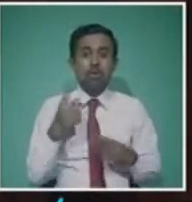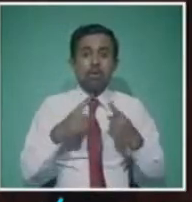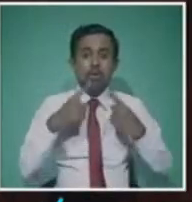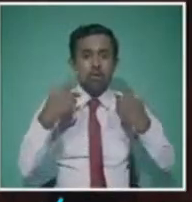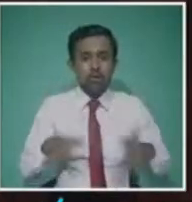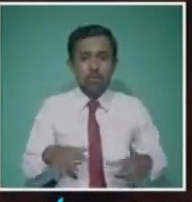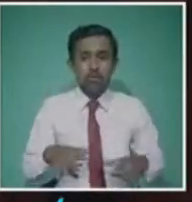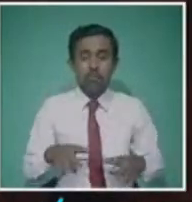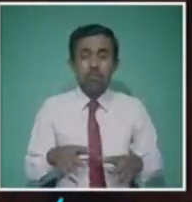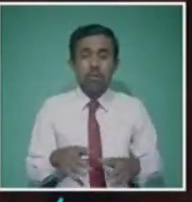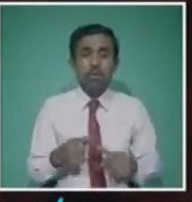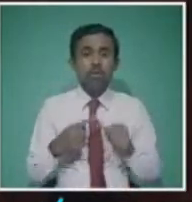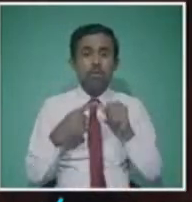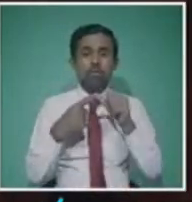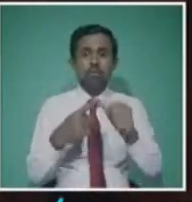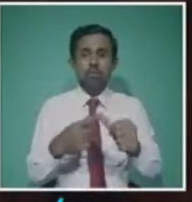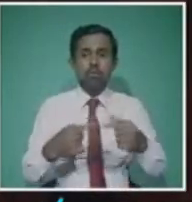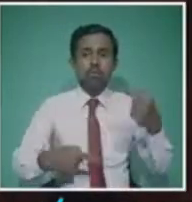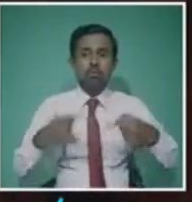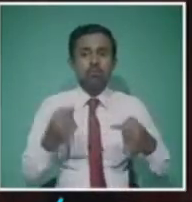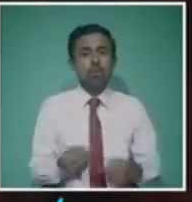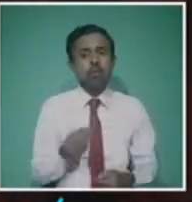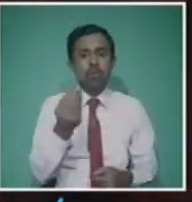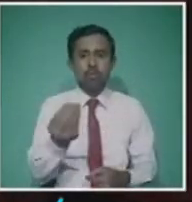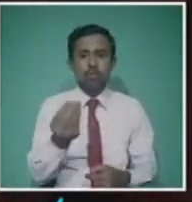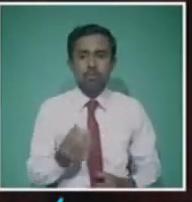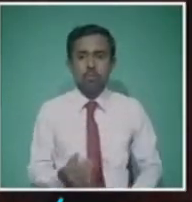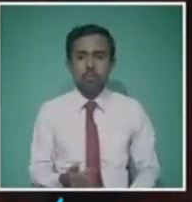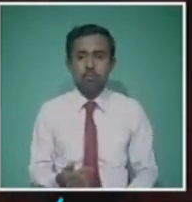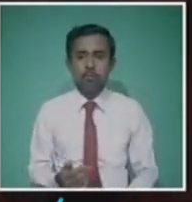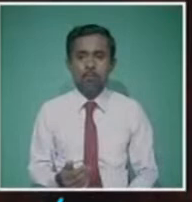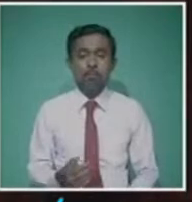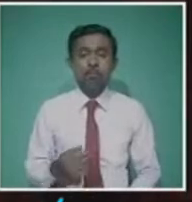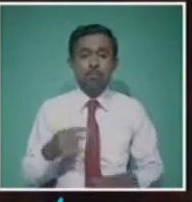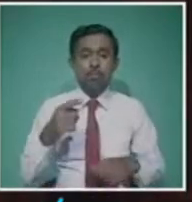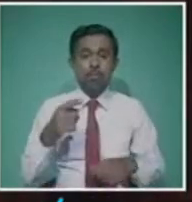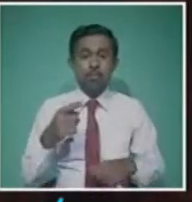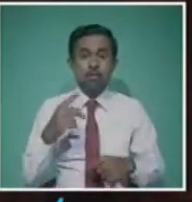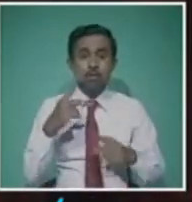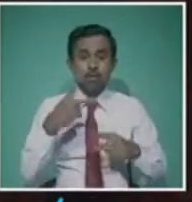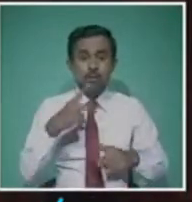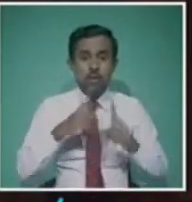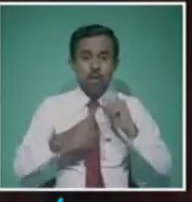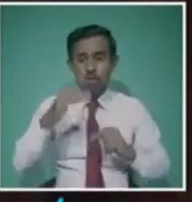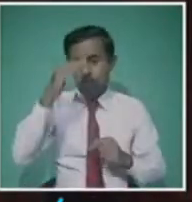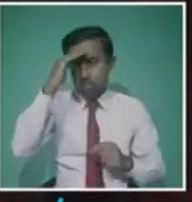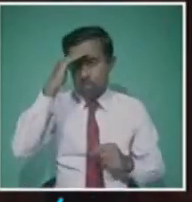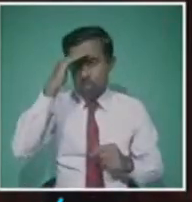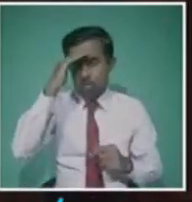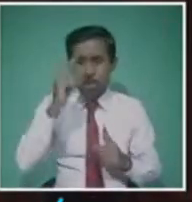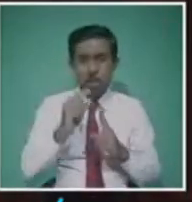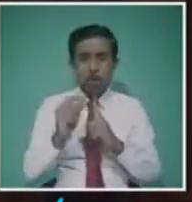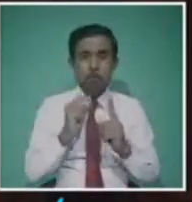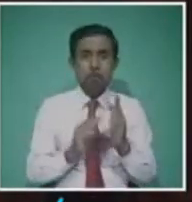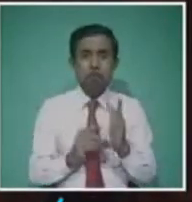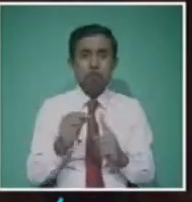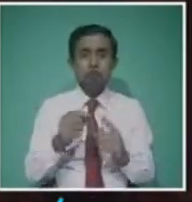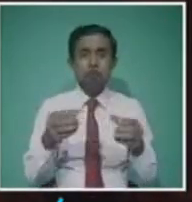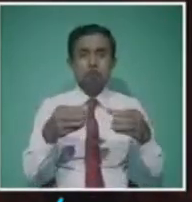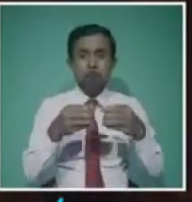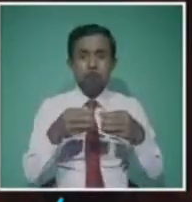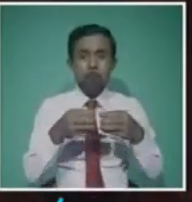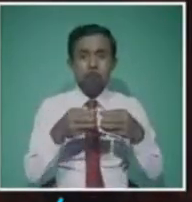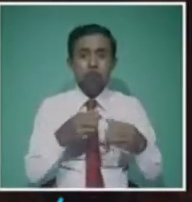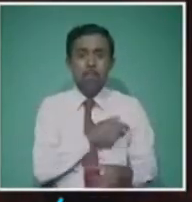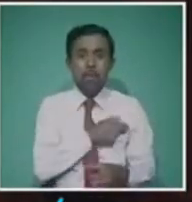මෙතන ඇතුලේ සංවාදයට පිළිතුරක් විදියට විවාදයක් දෙන්න කටයුතු කරා දෙවන ජන කතානායකතුමා පාර්ලිමේන්තු මන්ත්‍රී කණ්ඩායම පක්ෂ